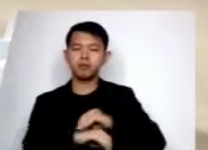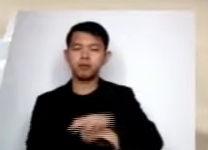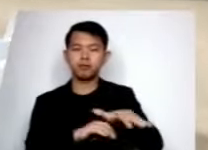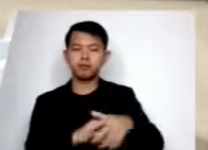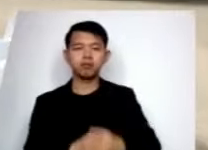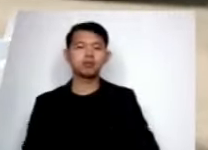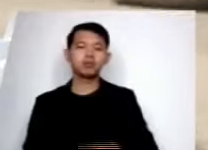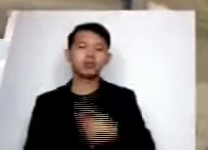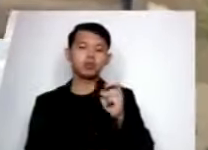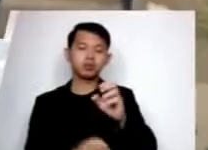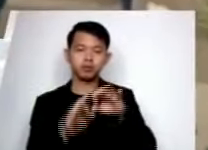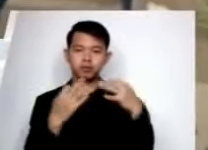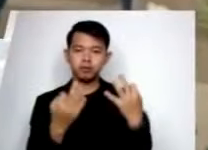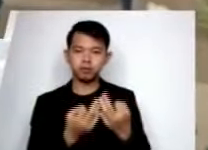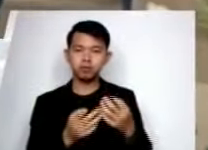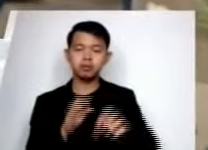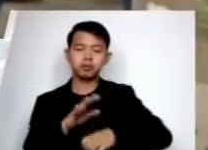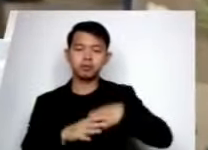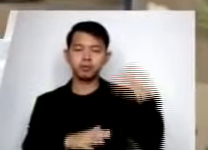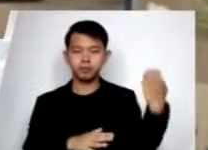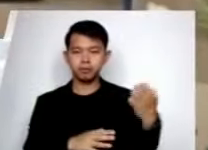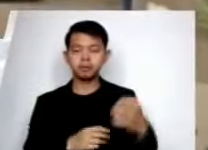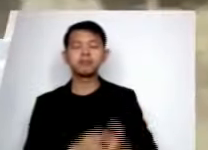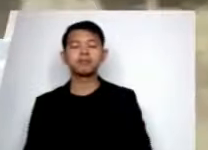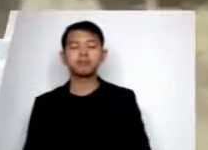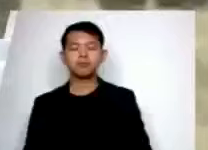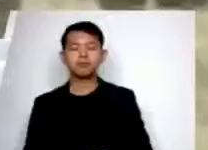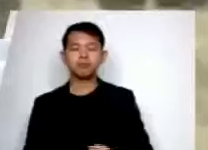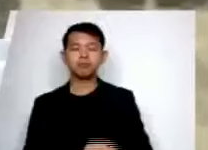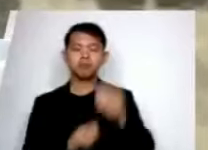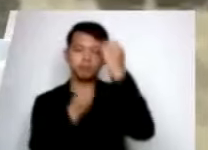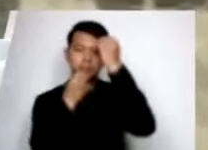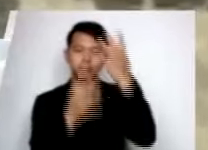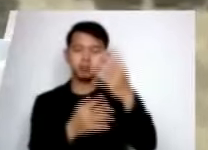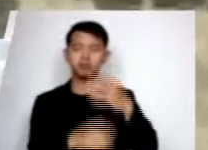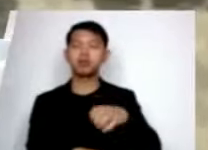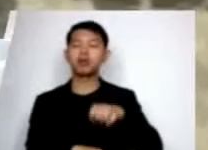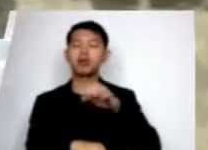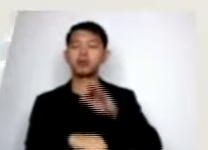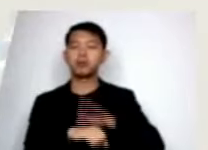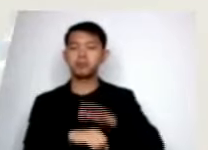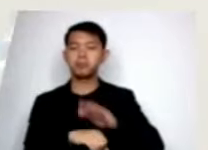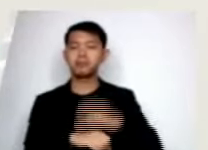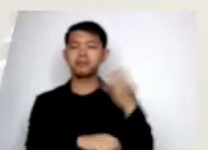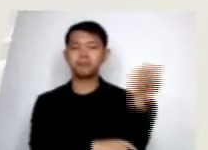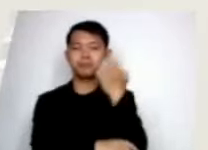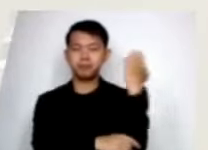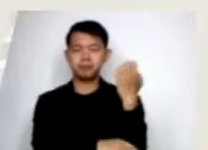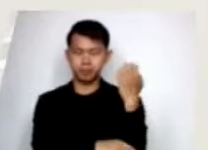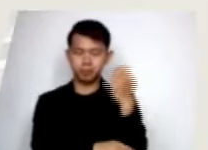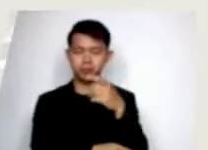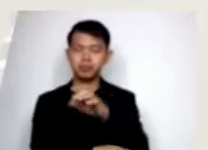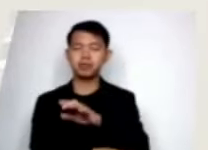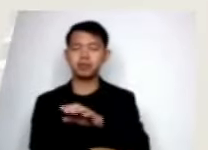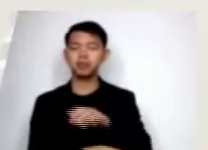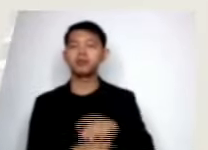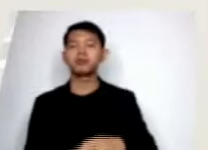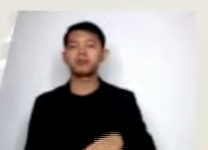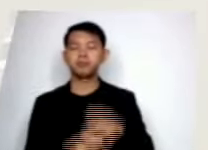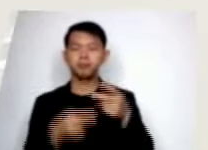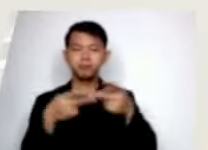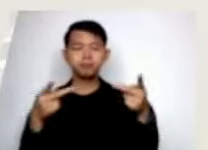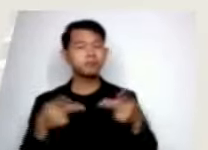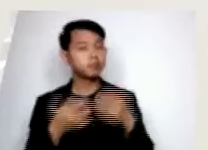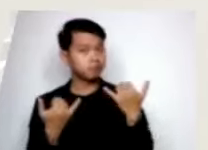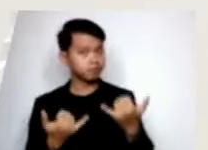sa La Castellana. Idiniklara ang state of calamity sa parehong lugar. As of now, kailangan nila ng tubig. No, yun